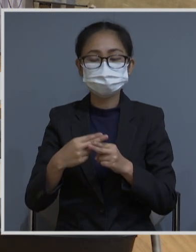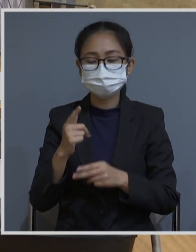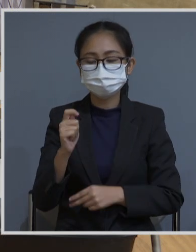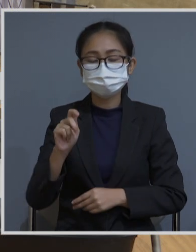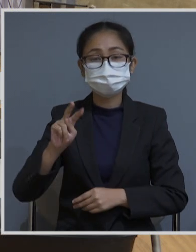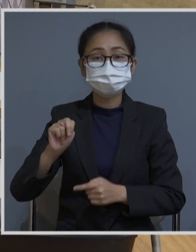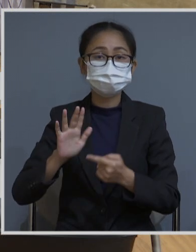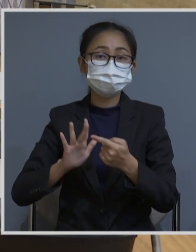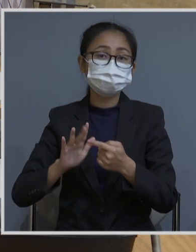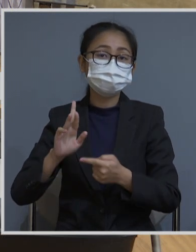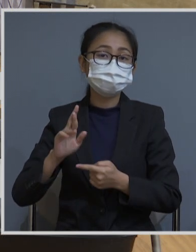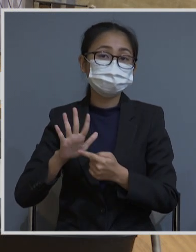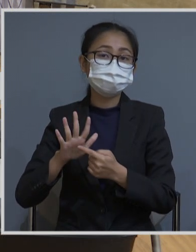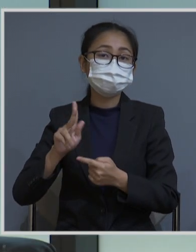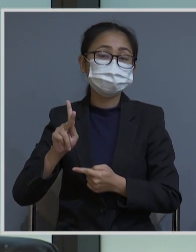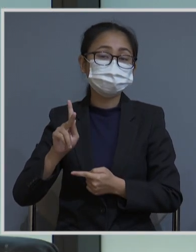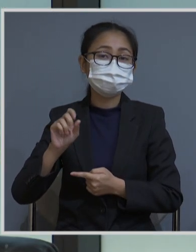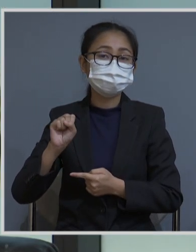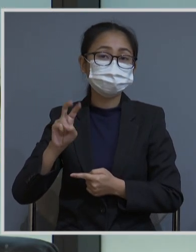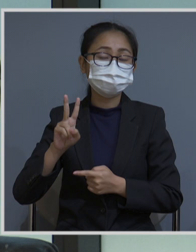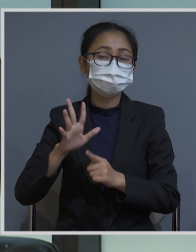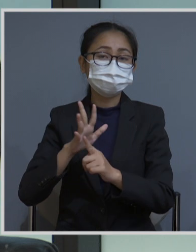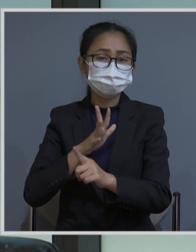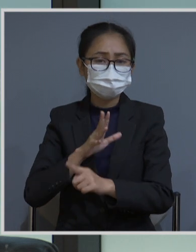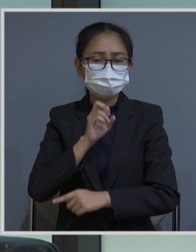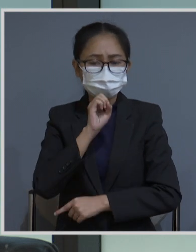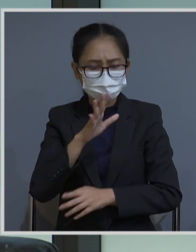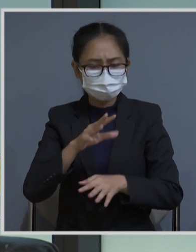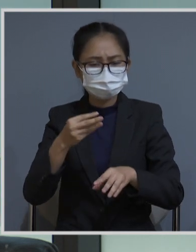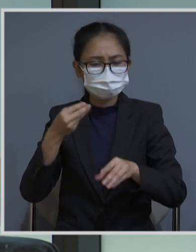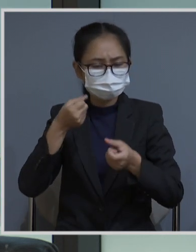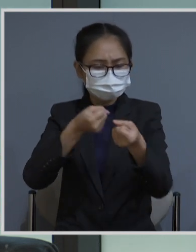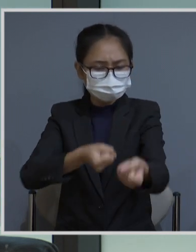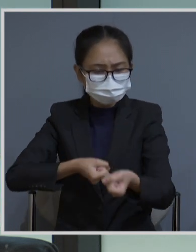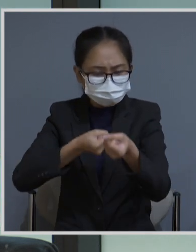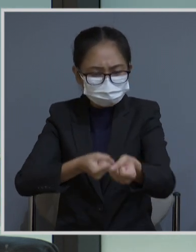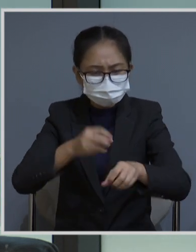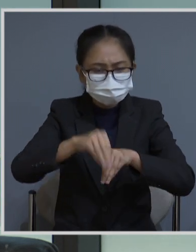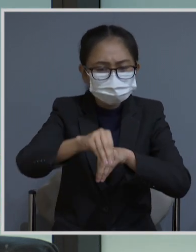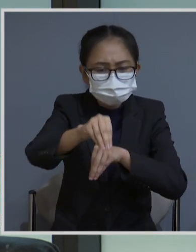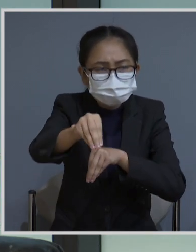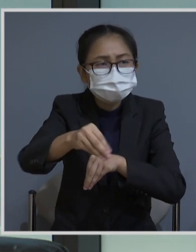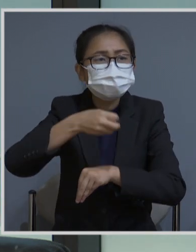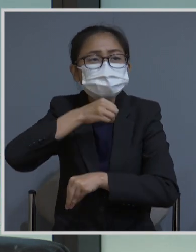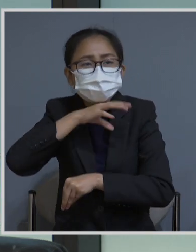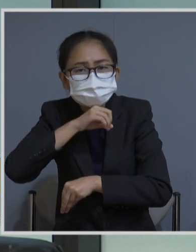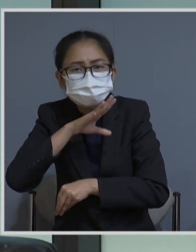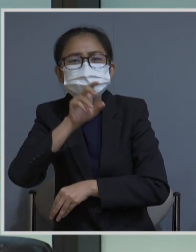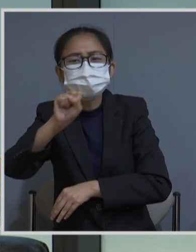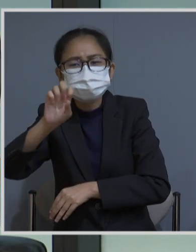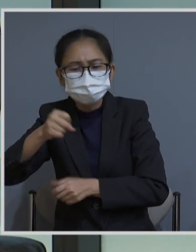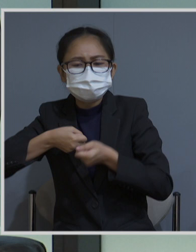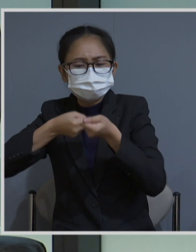ท่านบอกว่าเกษตรกรท่านขยันผมว่าศ.อนุรักษ์ขยันไม่แพ้เกษตรกร